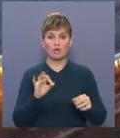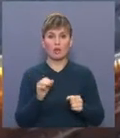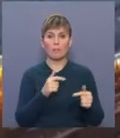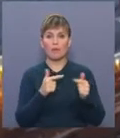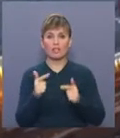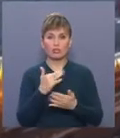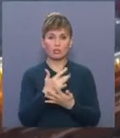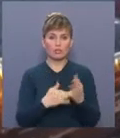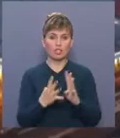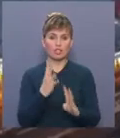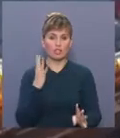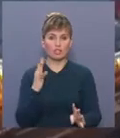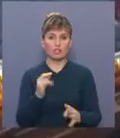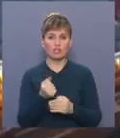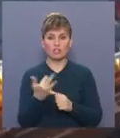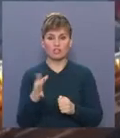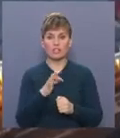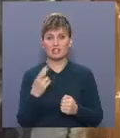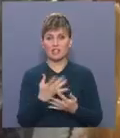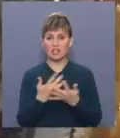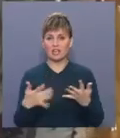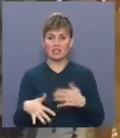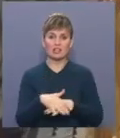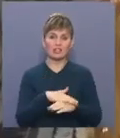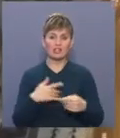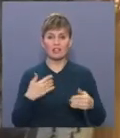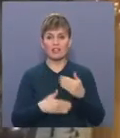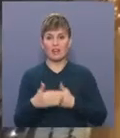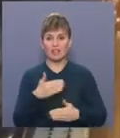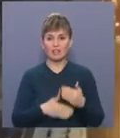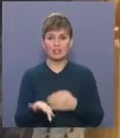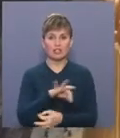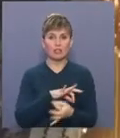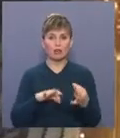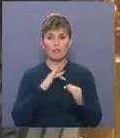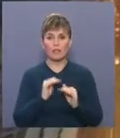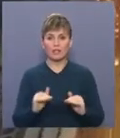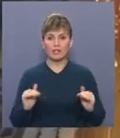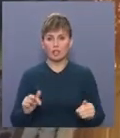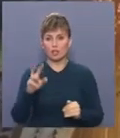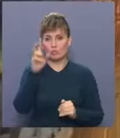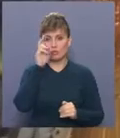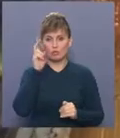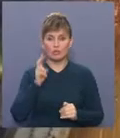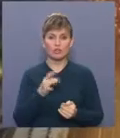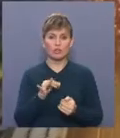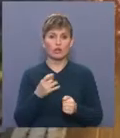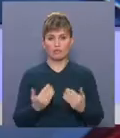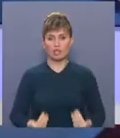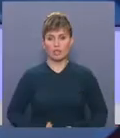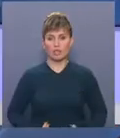список очередников из числа социально уязвимых слоев населения, инвалидов, сирот, многодетных, бюджетников, остро нуждающихся в